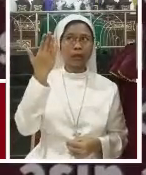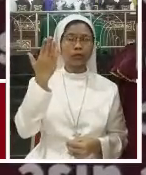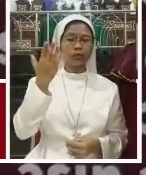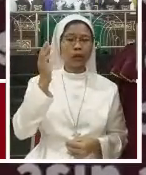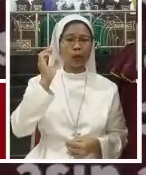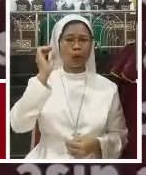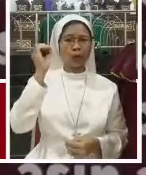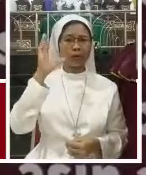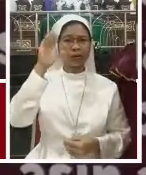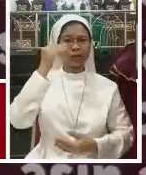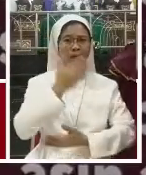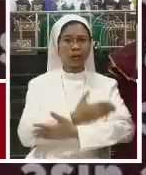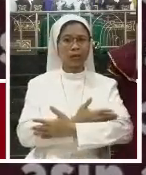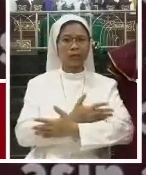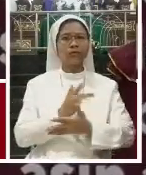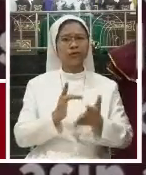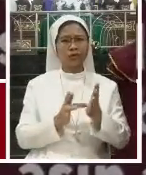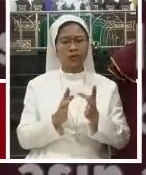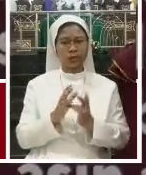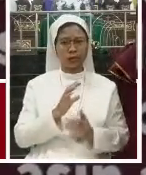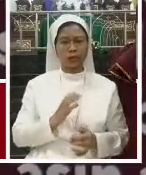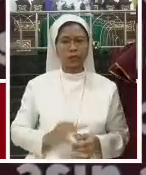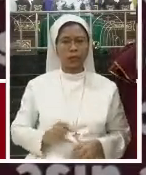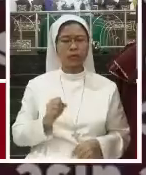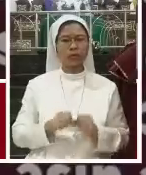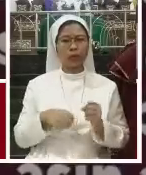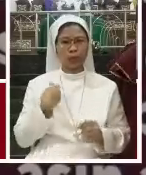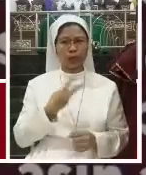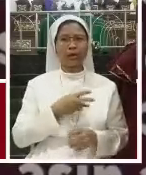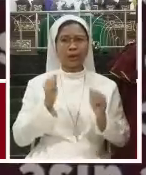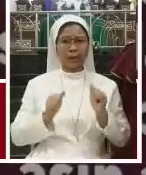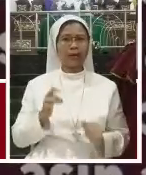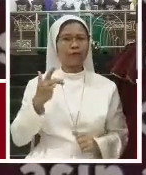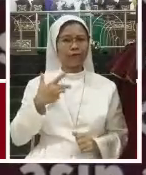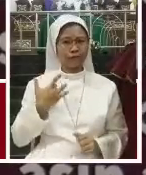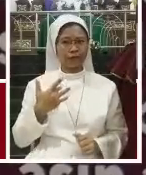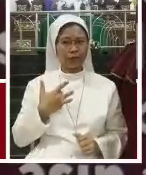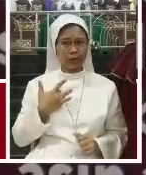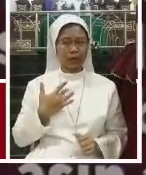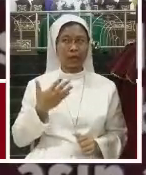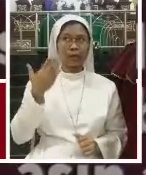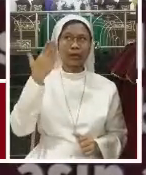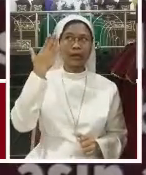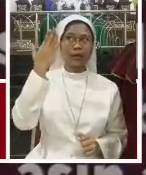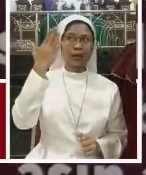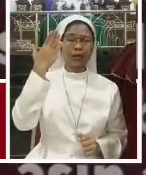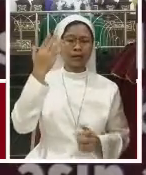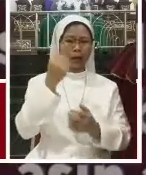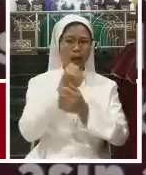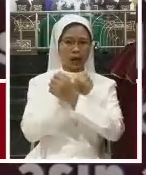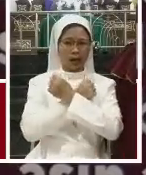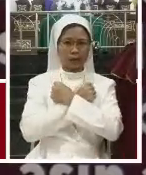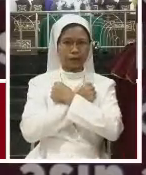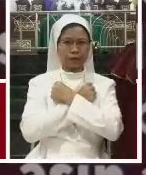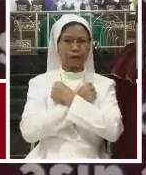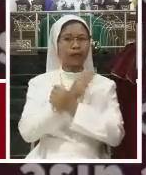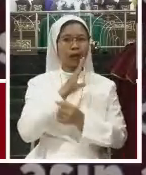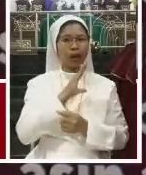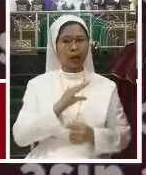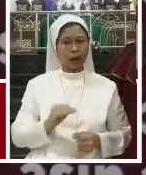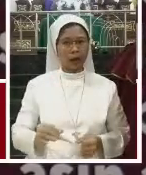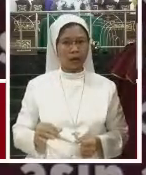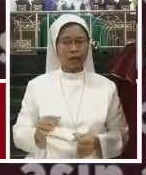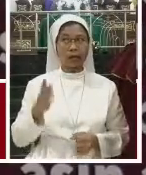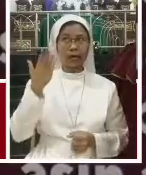kit mamatean niya to ang siyang pagkamuot, siriman pagkaherak